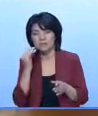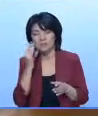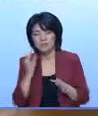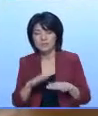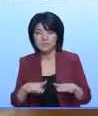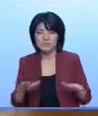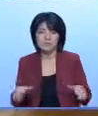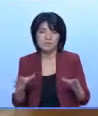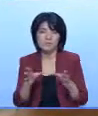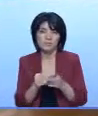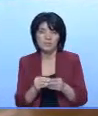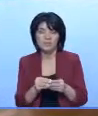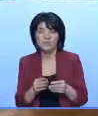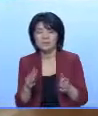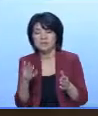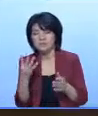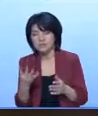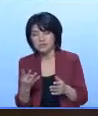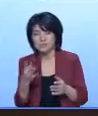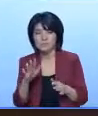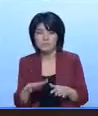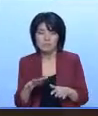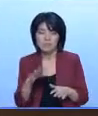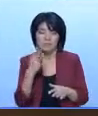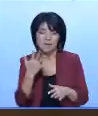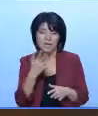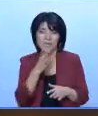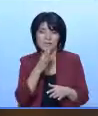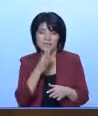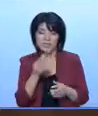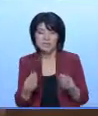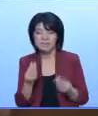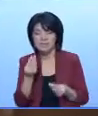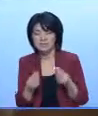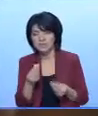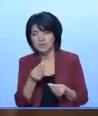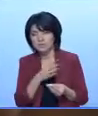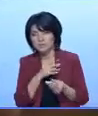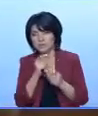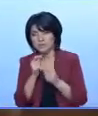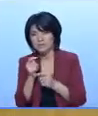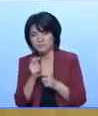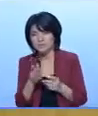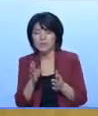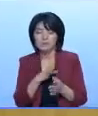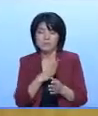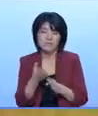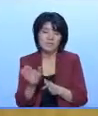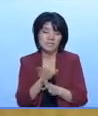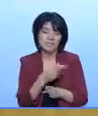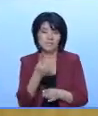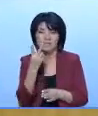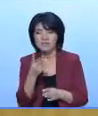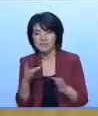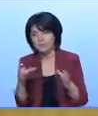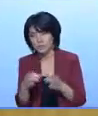барлық облыстан 4-70 жас аралығындағы әуесқой спортшы қатысып жатыр. Олар жас шамаларына қарай 5 топқа бөлінген. Осыдан 3-4